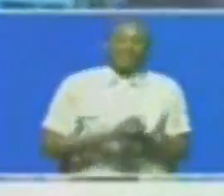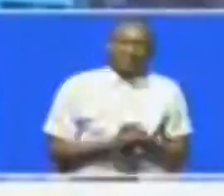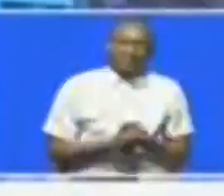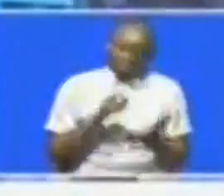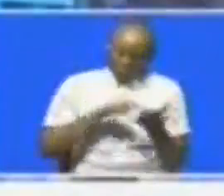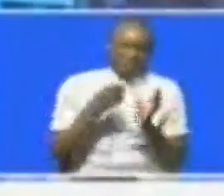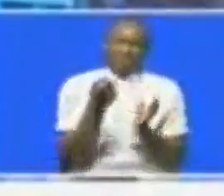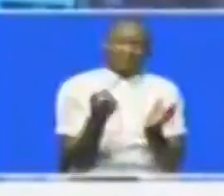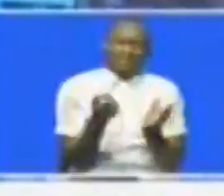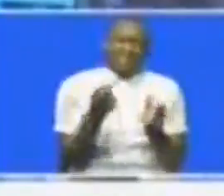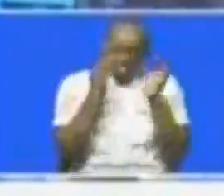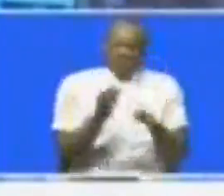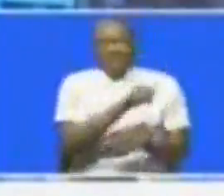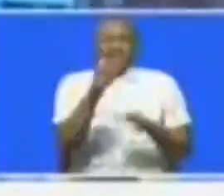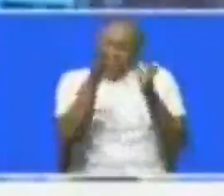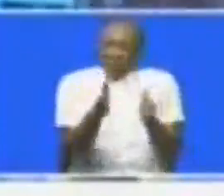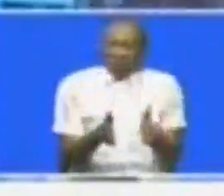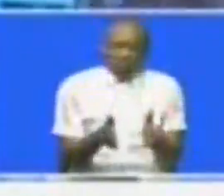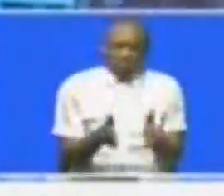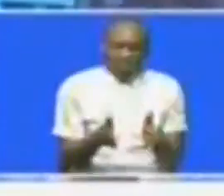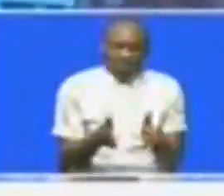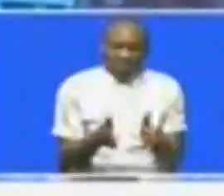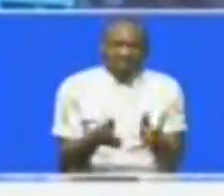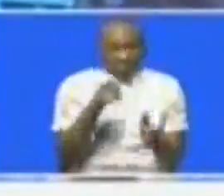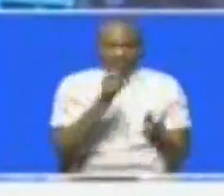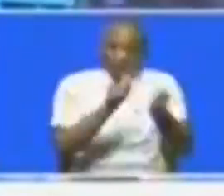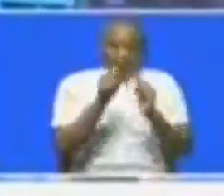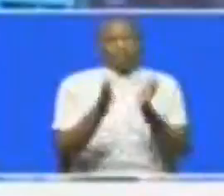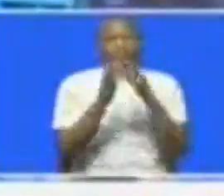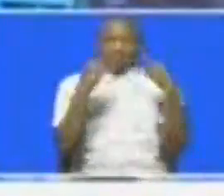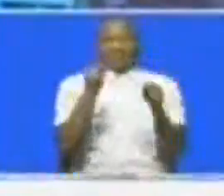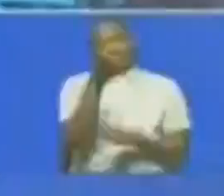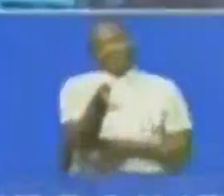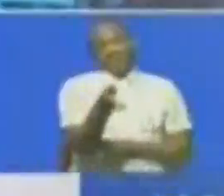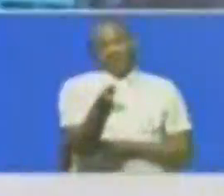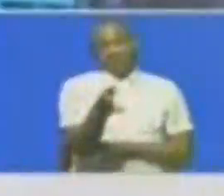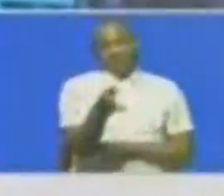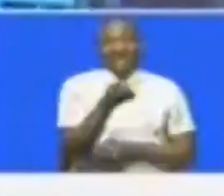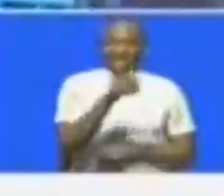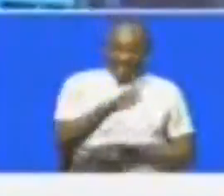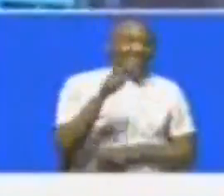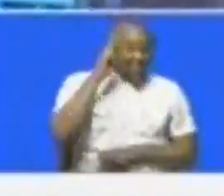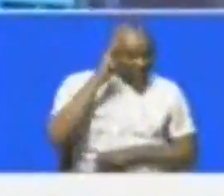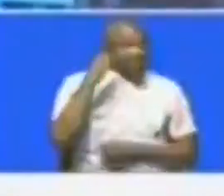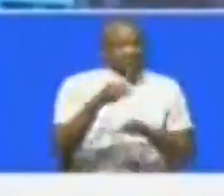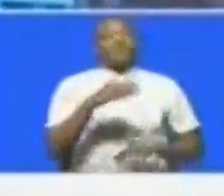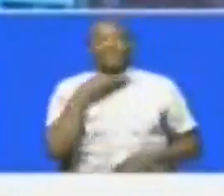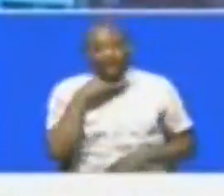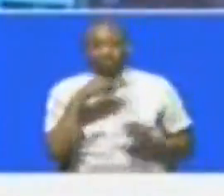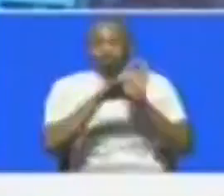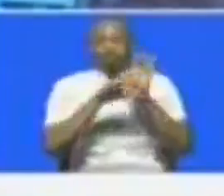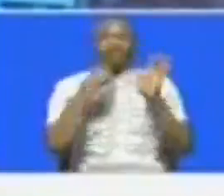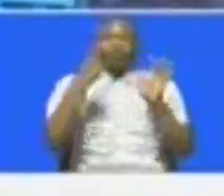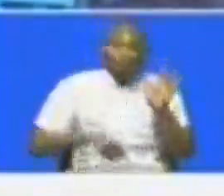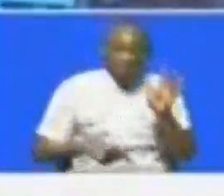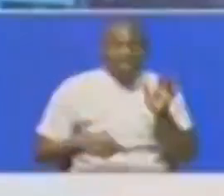mean. If any candidate is for any reason, yeah, if he dies, the word actually the constitution say uses